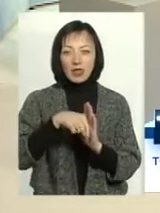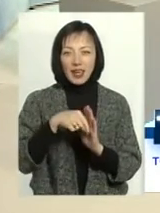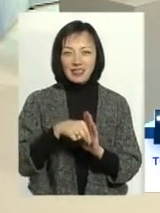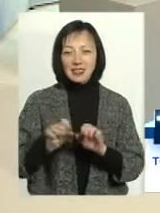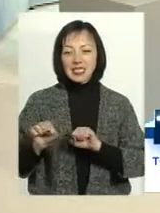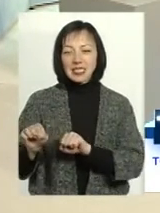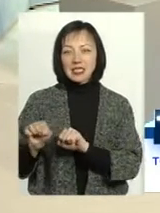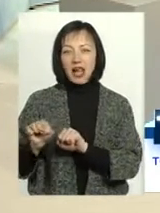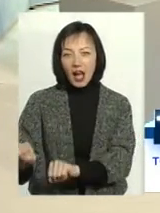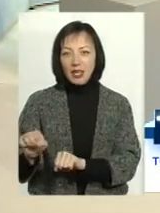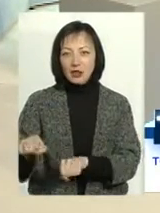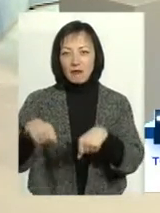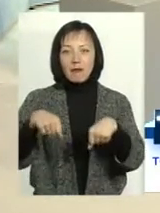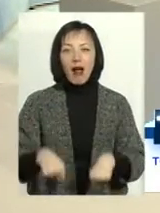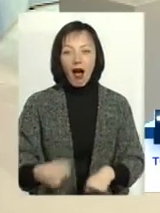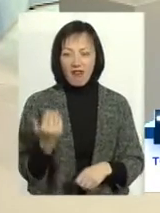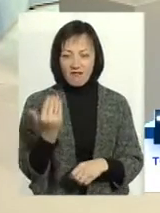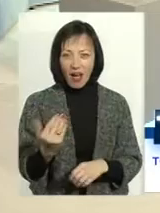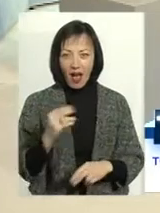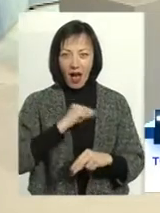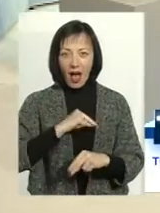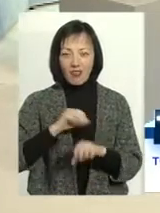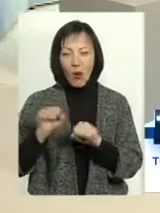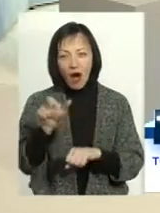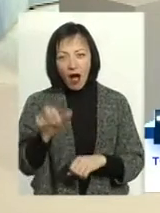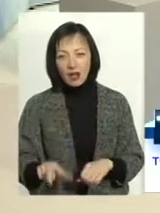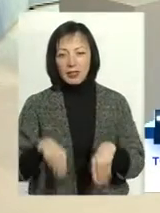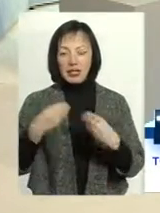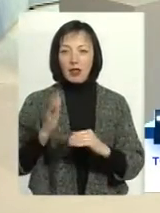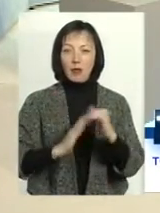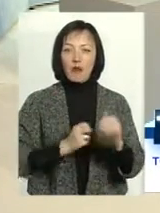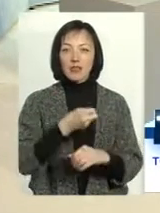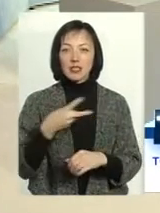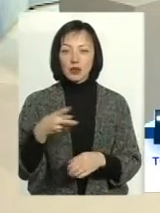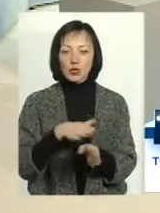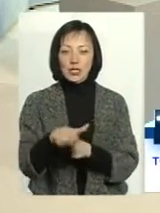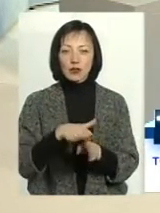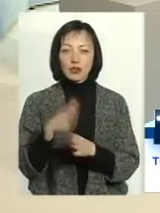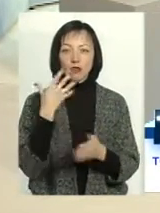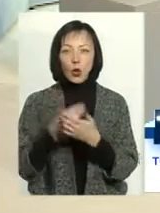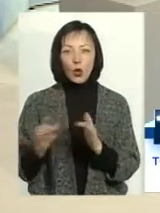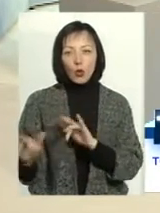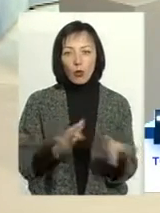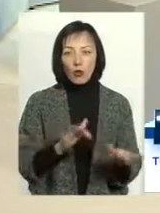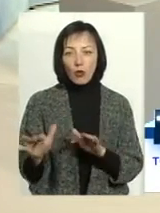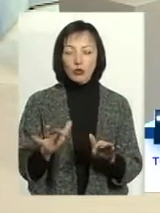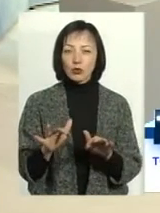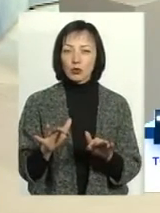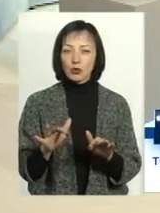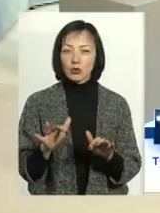прав адвоката, надання йому можливості професійно здійснювати свою діяльність,